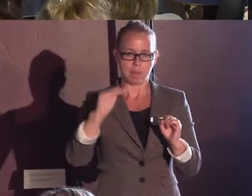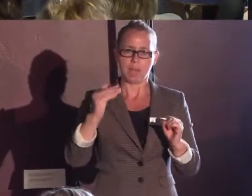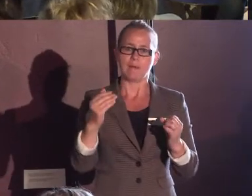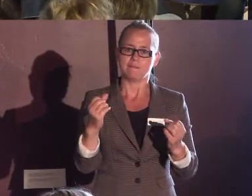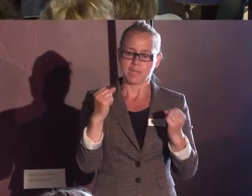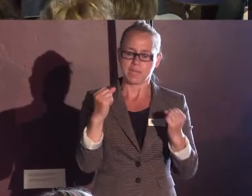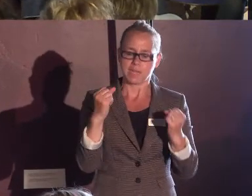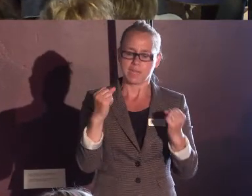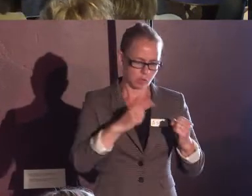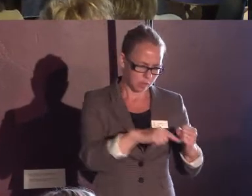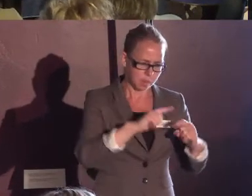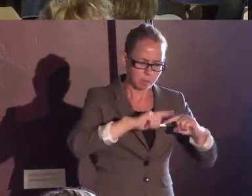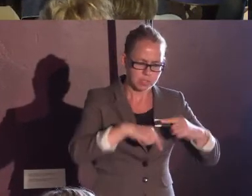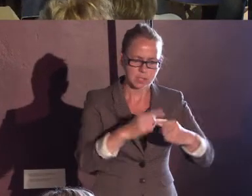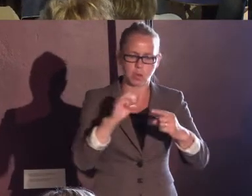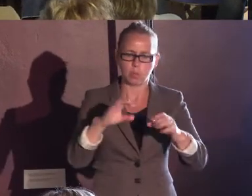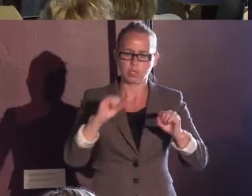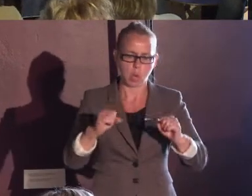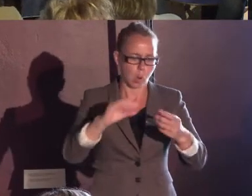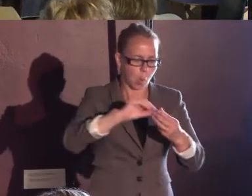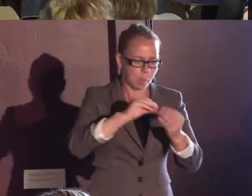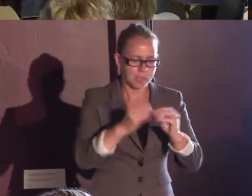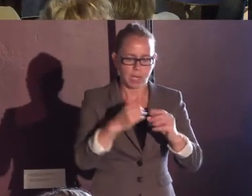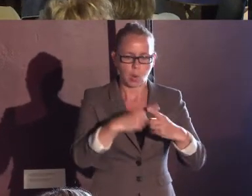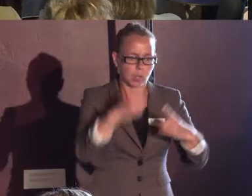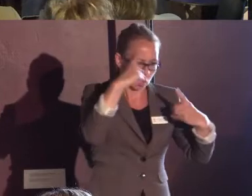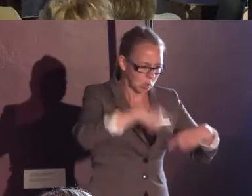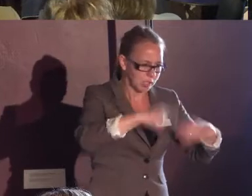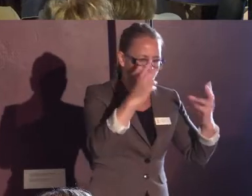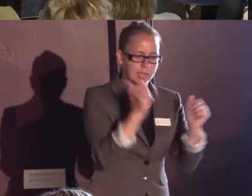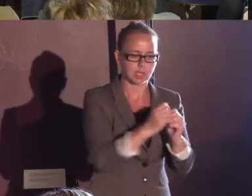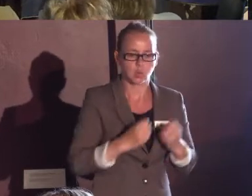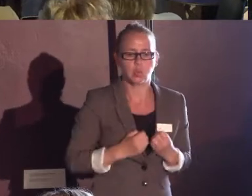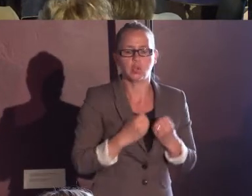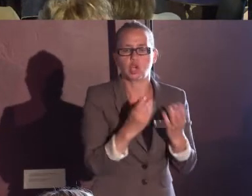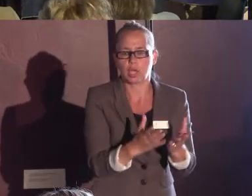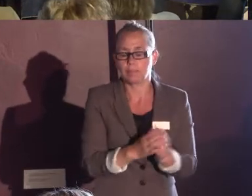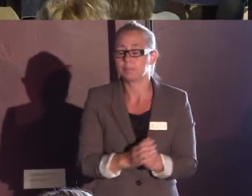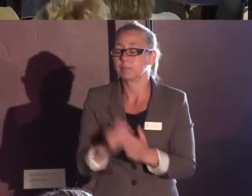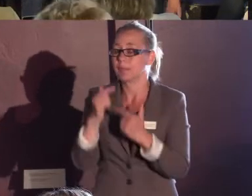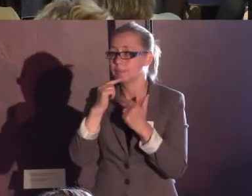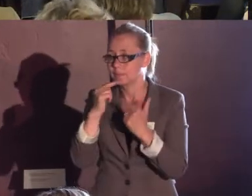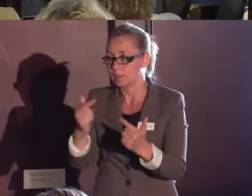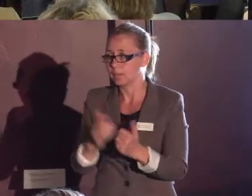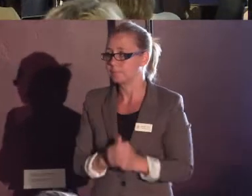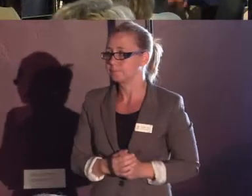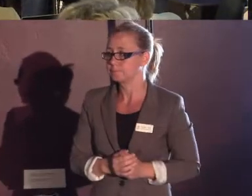den sortens processer där man kombinerar olika kulturella uttryck. Tack så mycket.